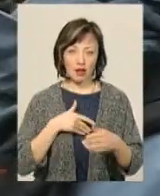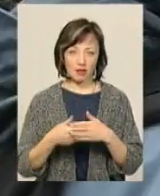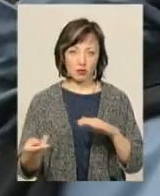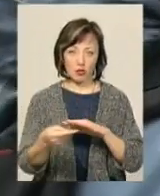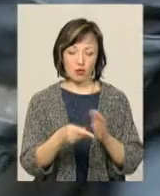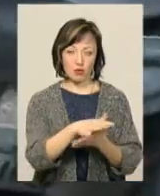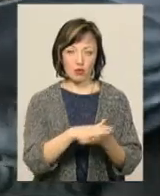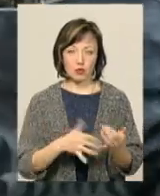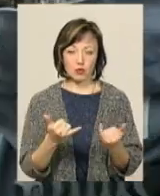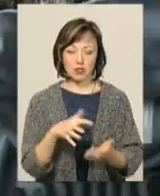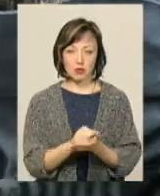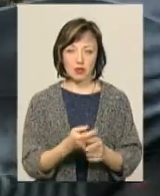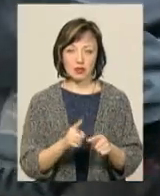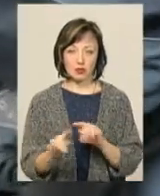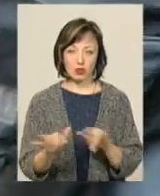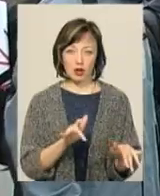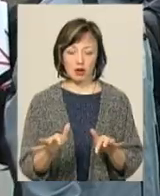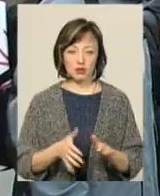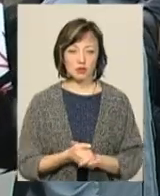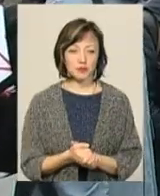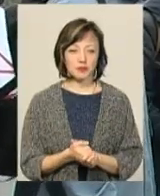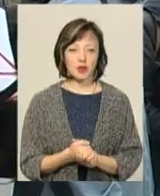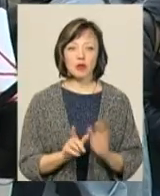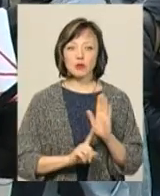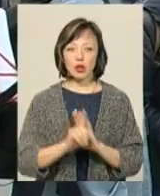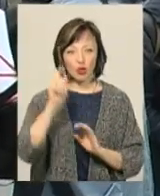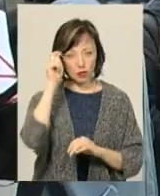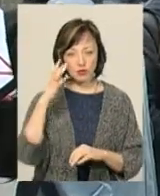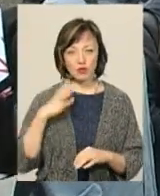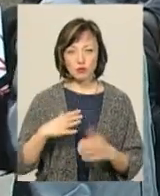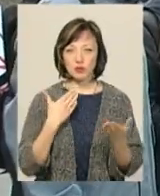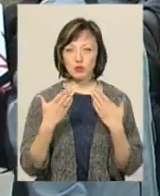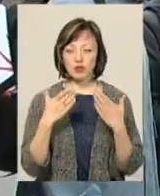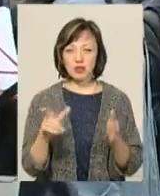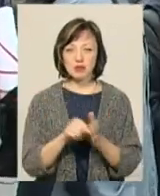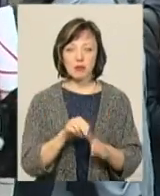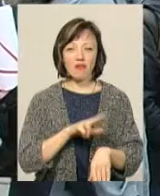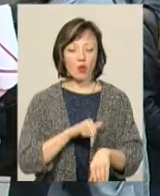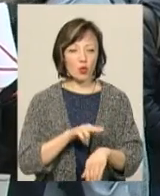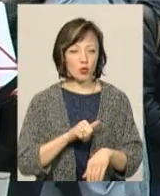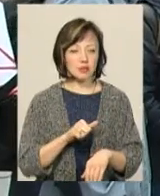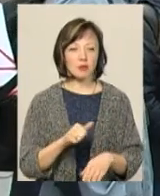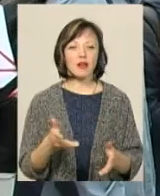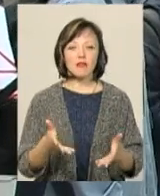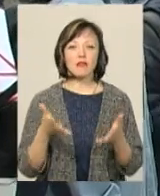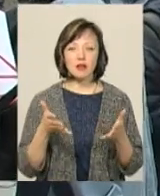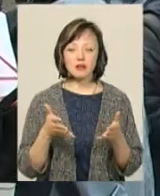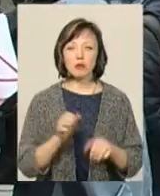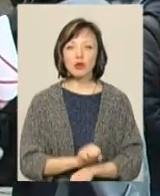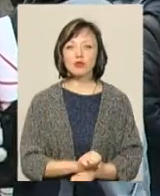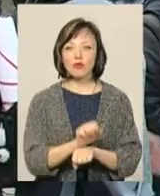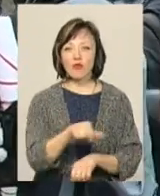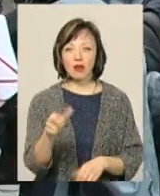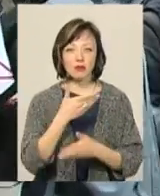активно вони сьогодні займаються цією діяльністю. Та спочатку хлопцям довелося поспілкуватися з правоохоронцями. Як виявилося,